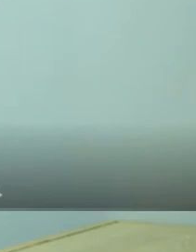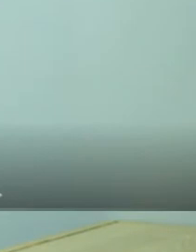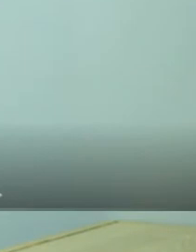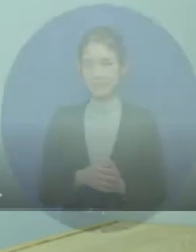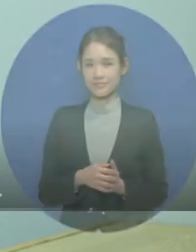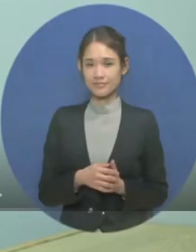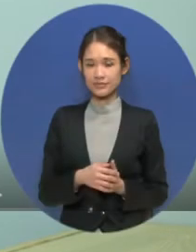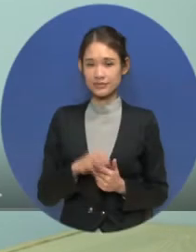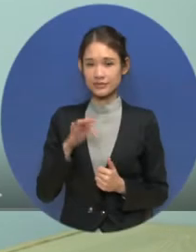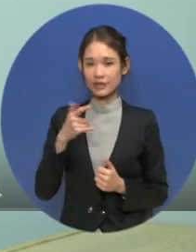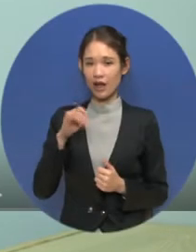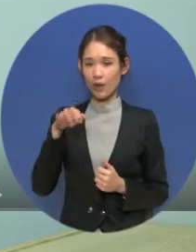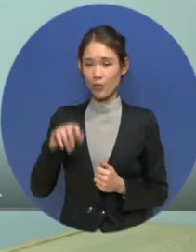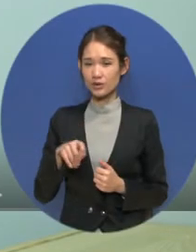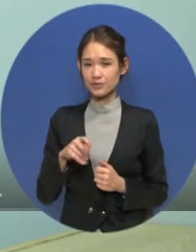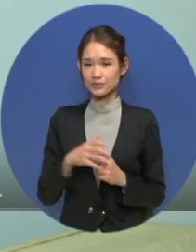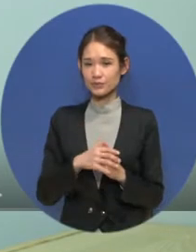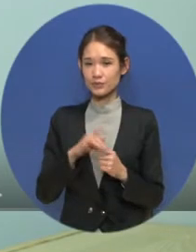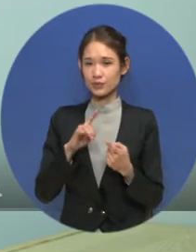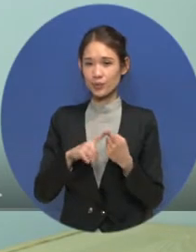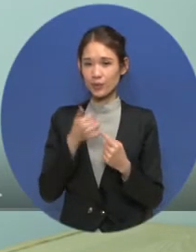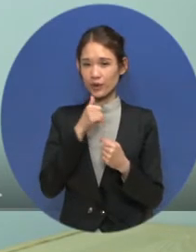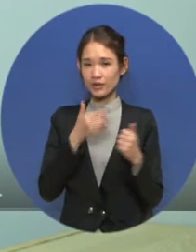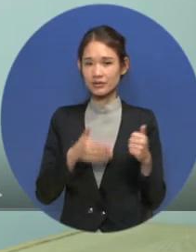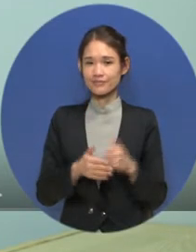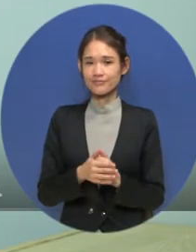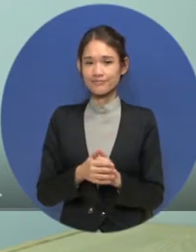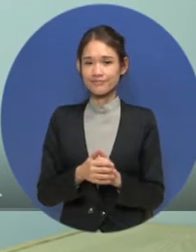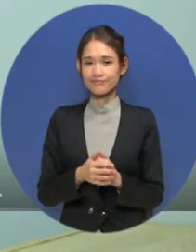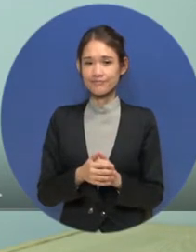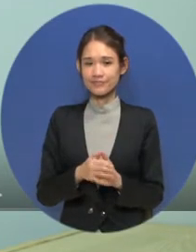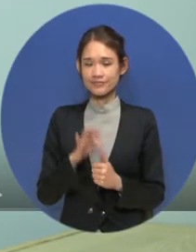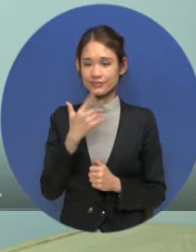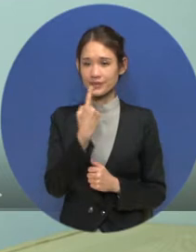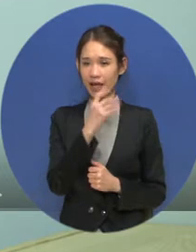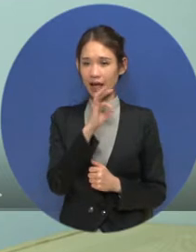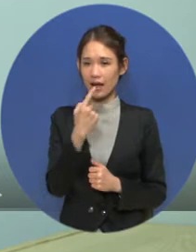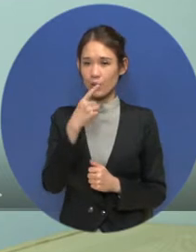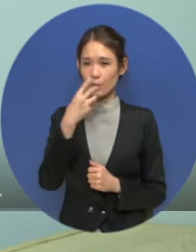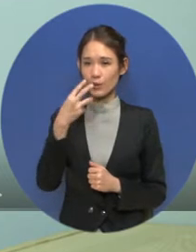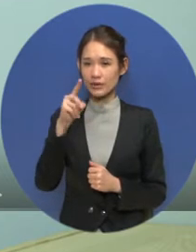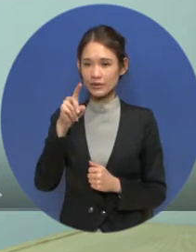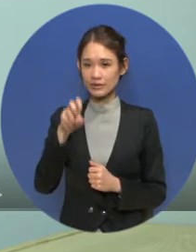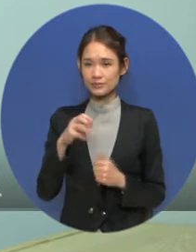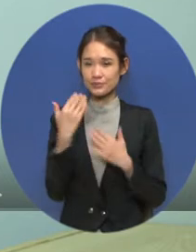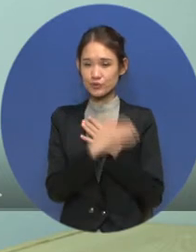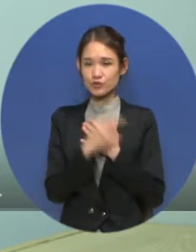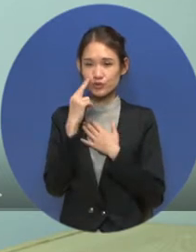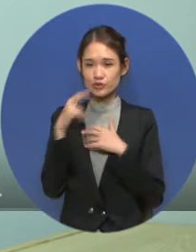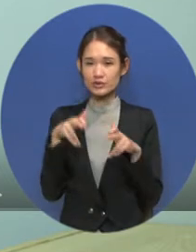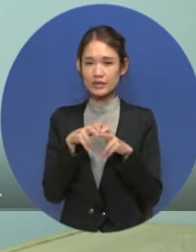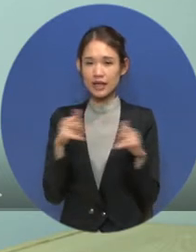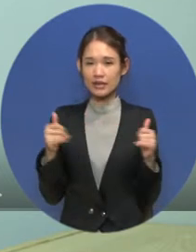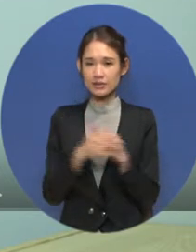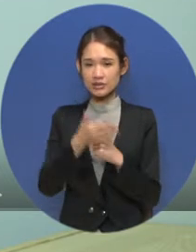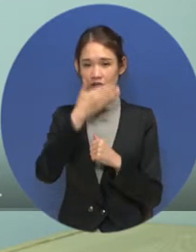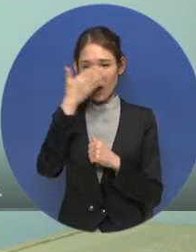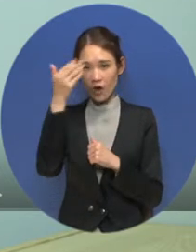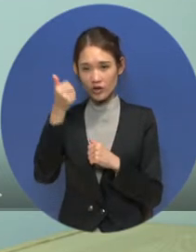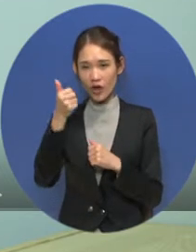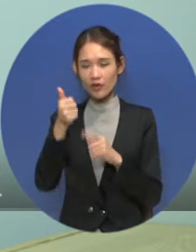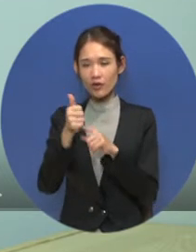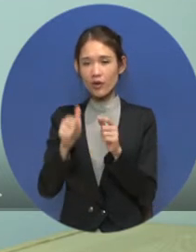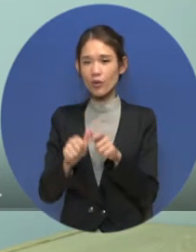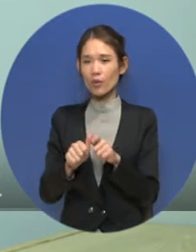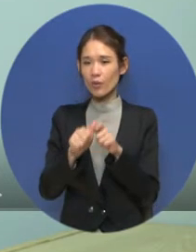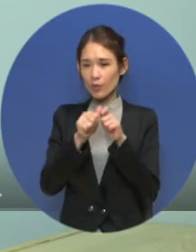차오름은 어떤 곳인지 소개 좀 부탁드립니다. 네, 차오름은요 중증장애인 청년들이 고용되어서